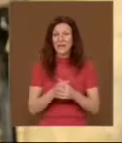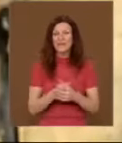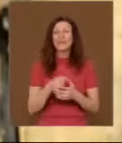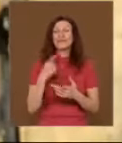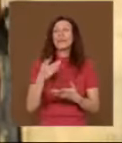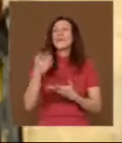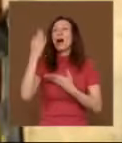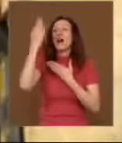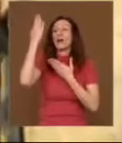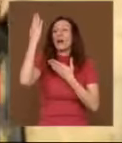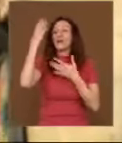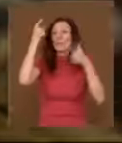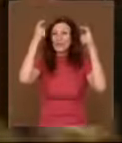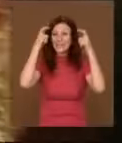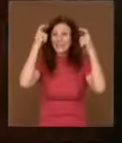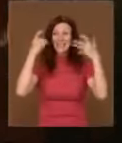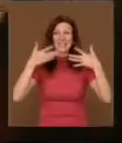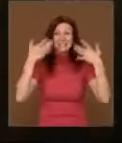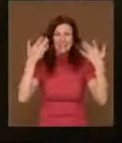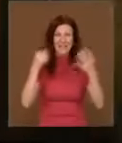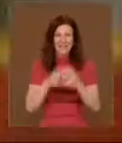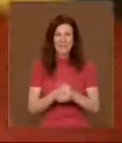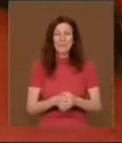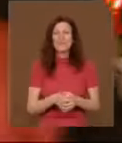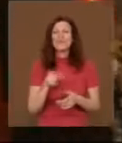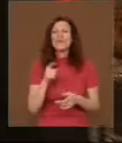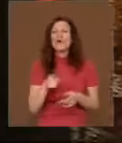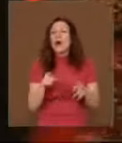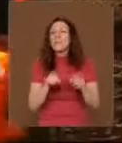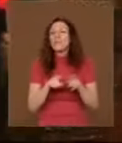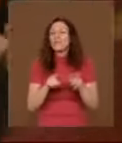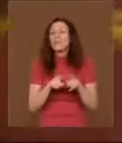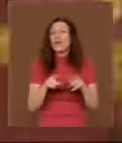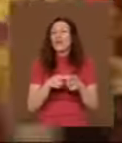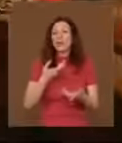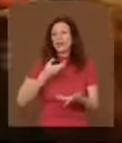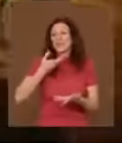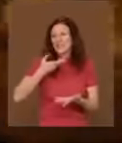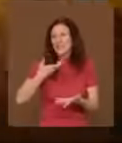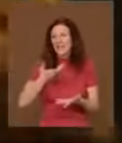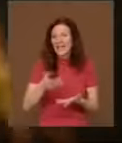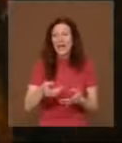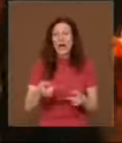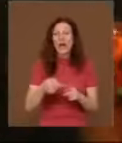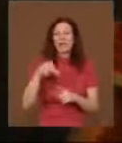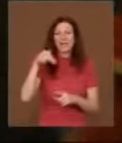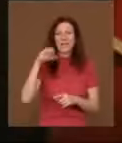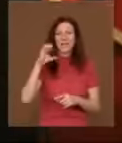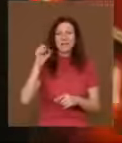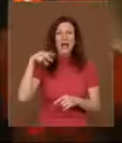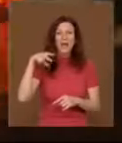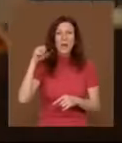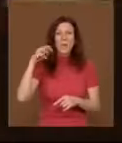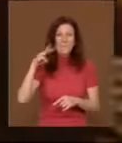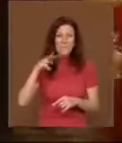царят на славата. Това са едни стихове от Псалом 23,